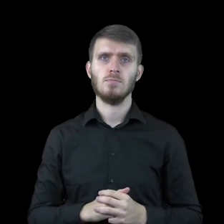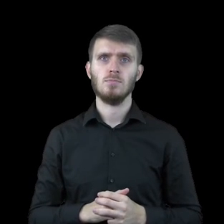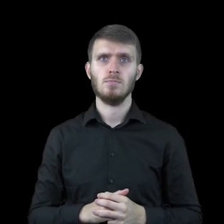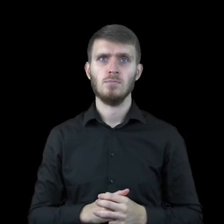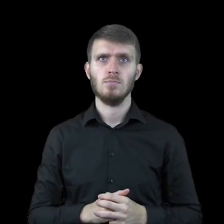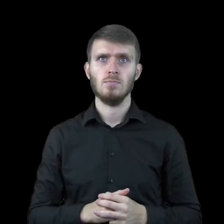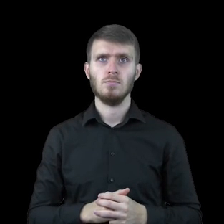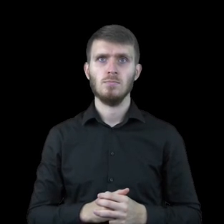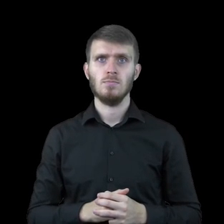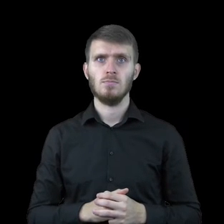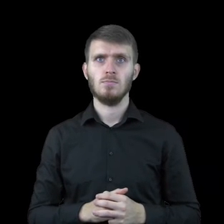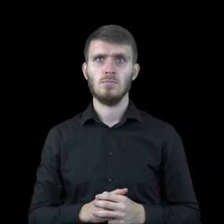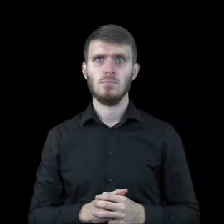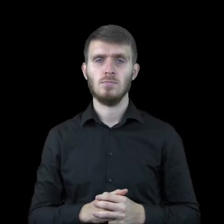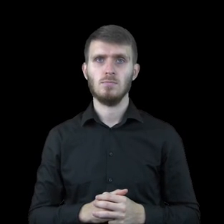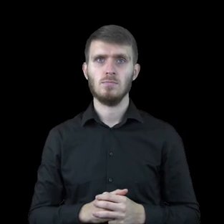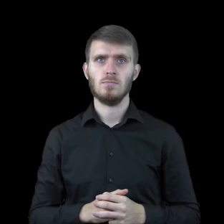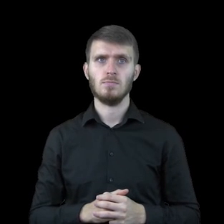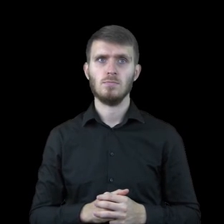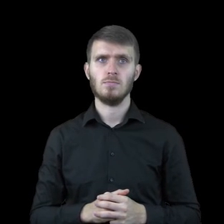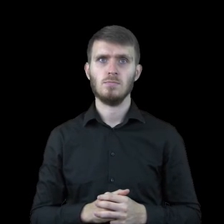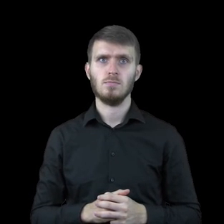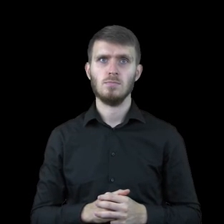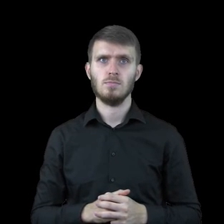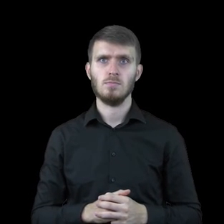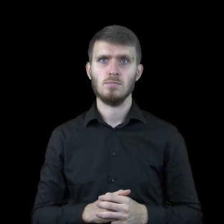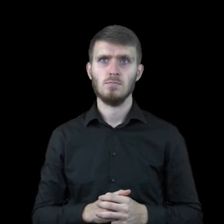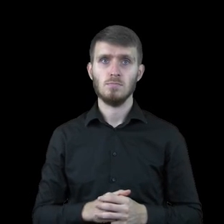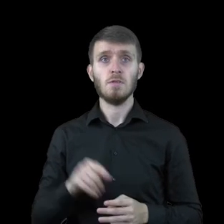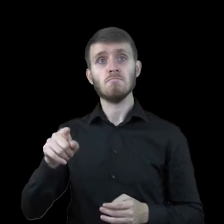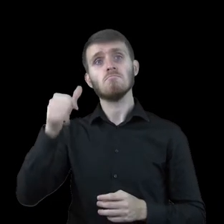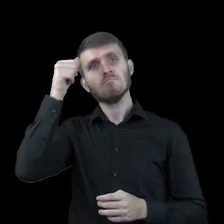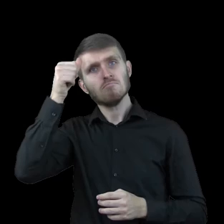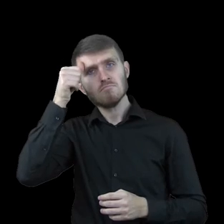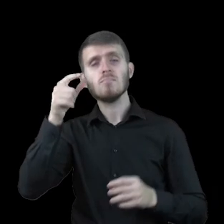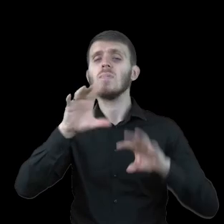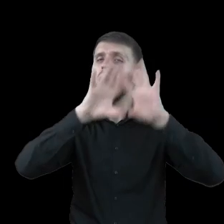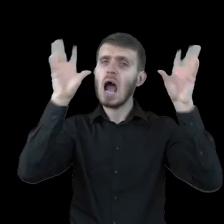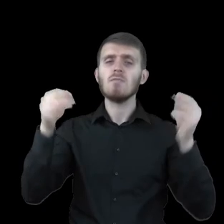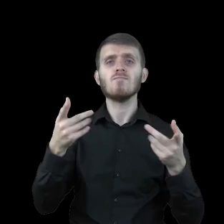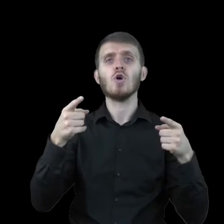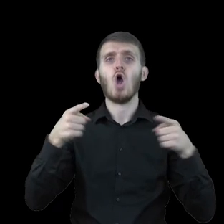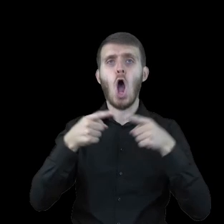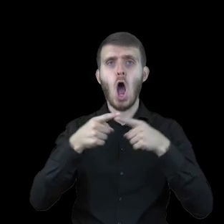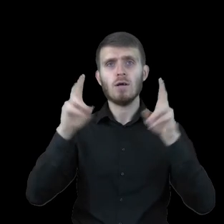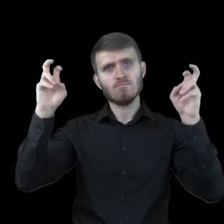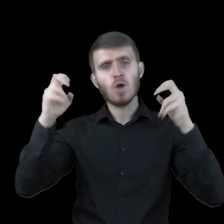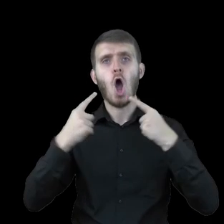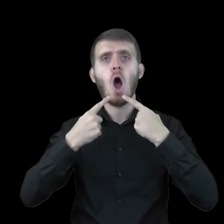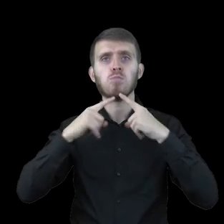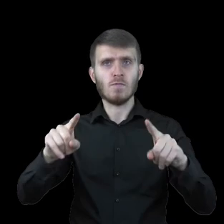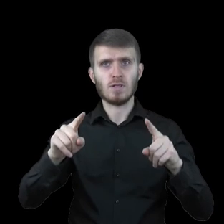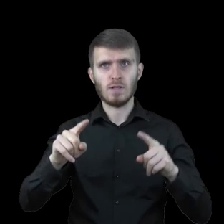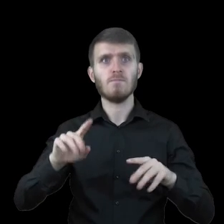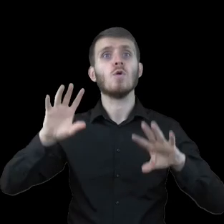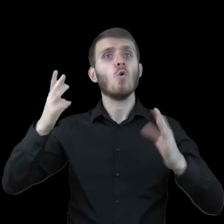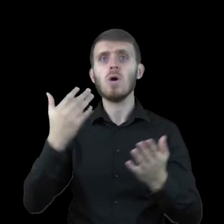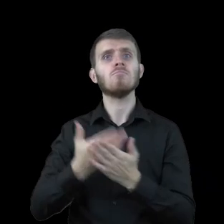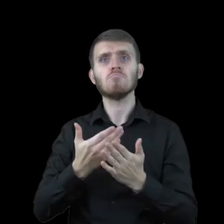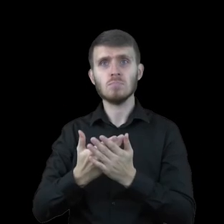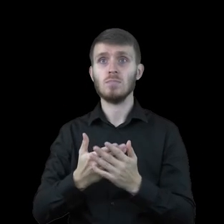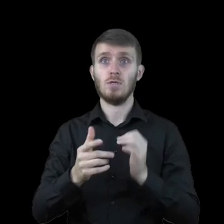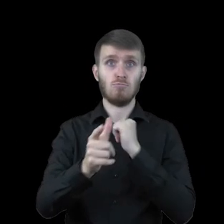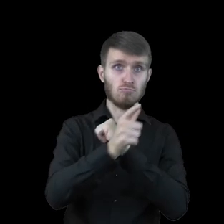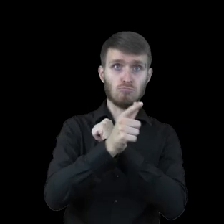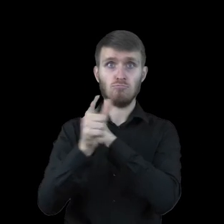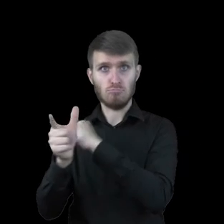albo inaczej, te dwa kąty to są kąty przyległe, albo ten kąt i ten to są kąty odpowiadające. Każdy z tych